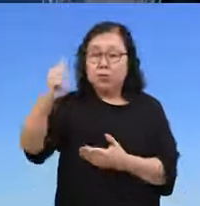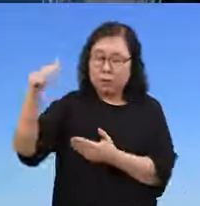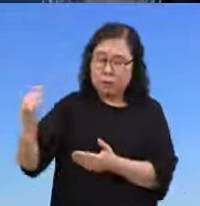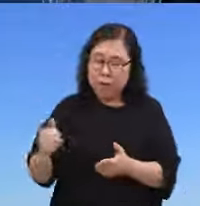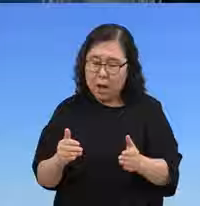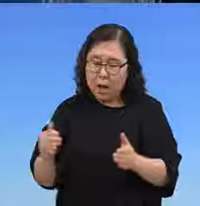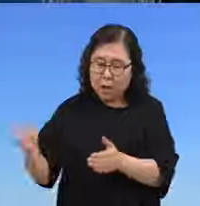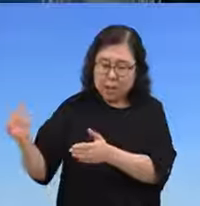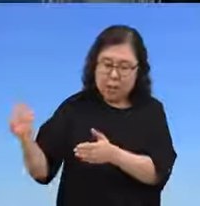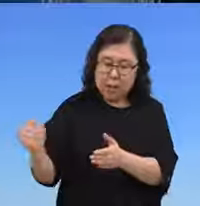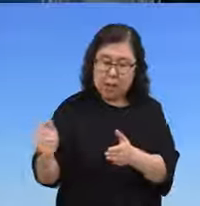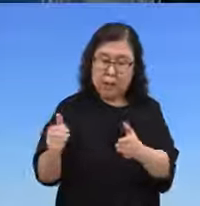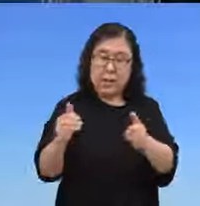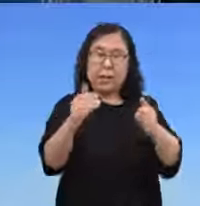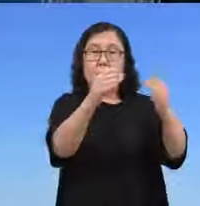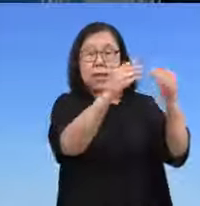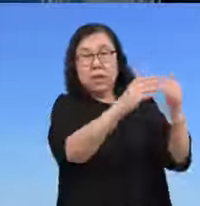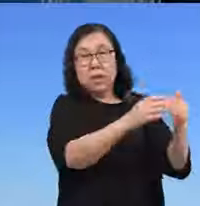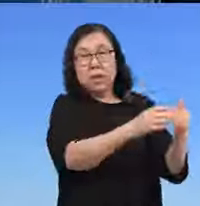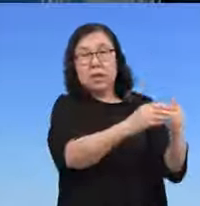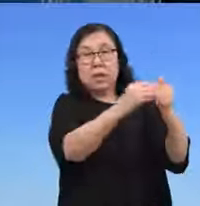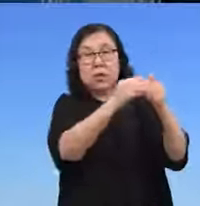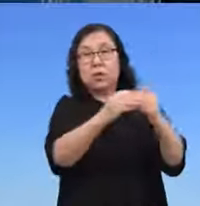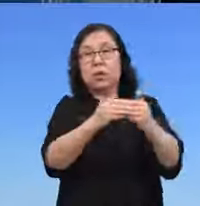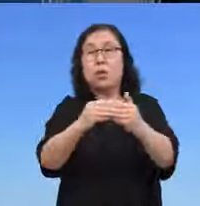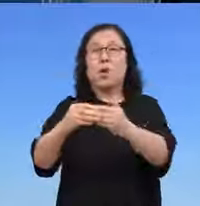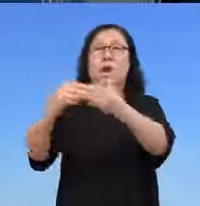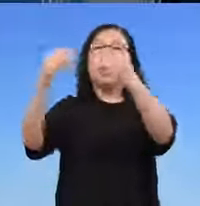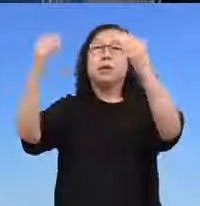주의 길 인도하시며